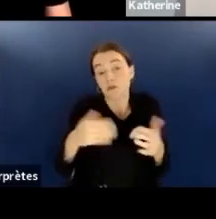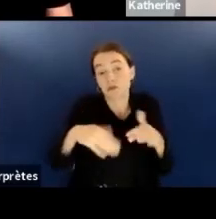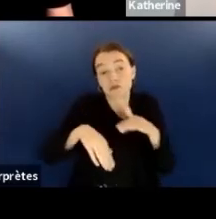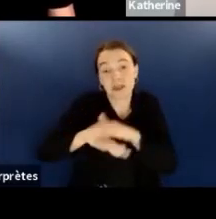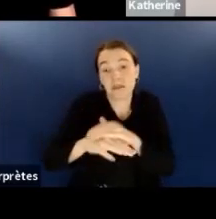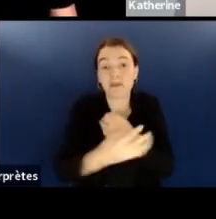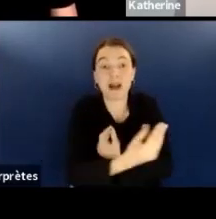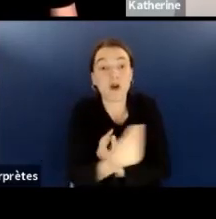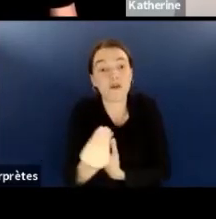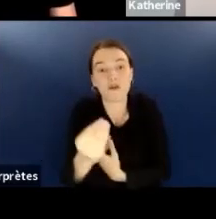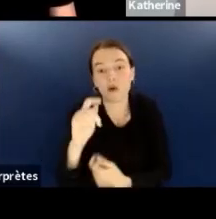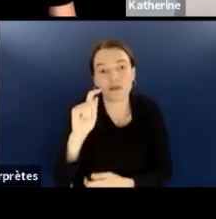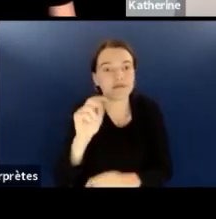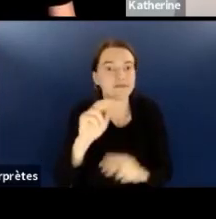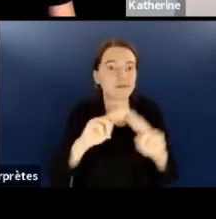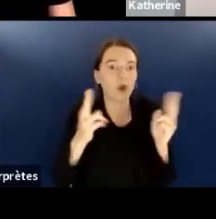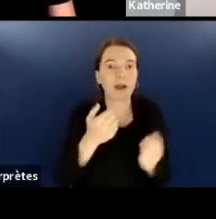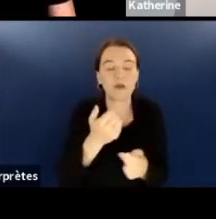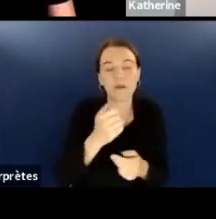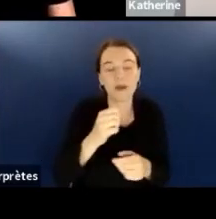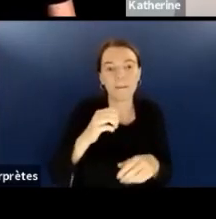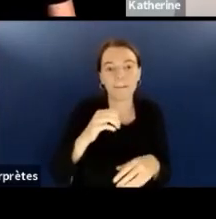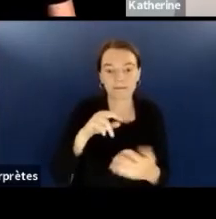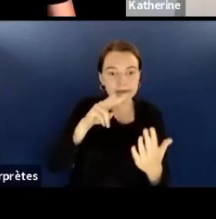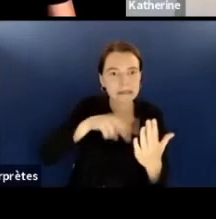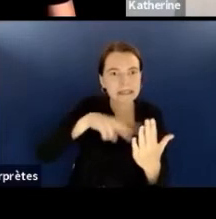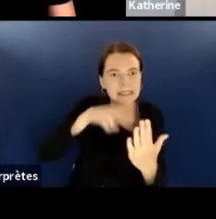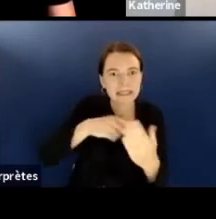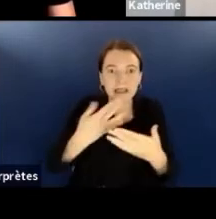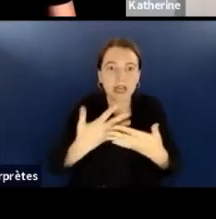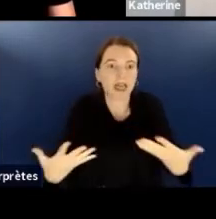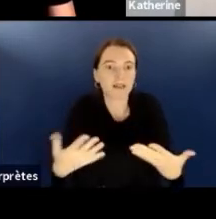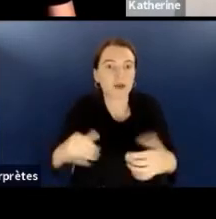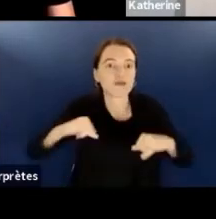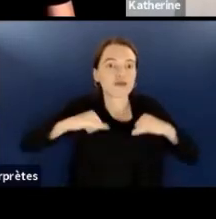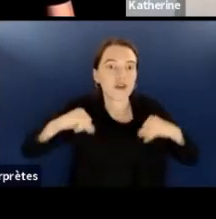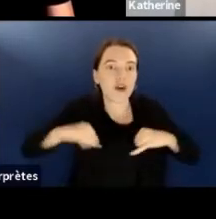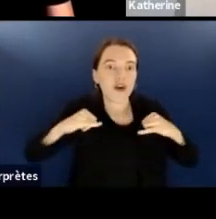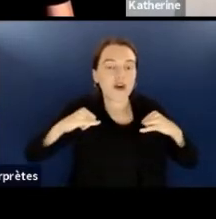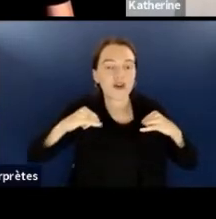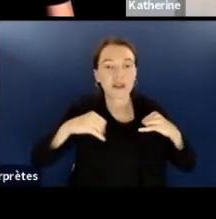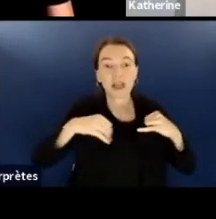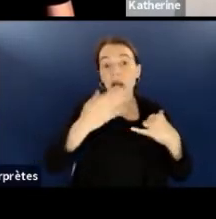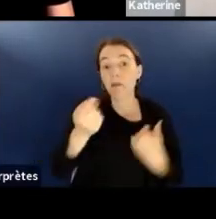eux. Et puis, si tout va bien et que tout le monde a envie de continuer, ben, on continuera vers